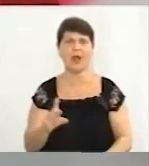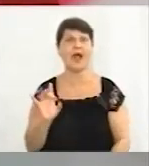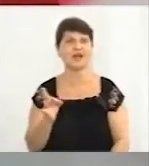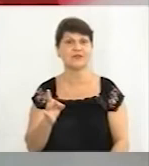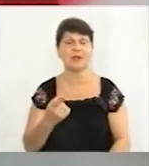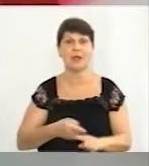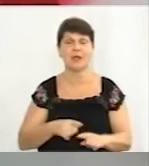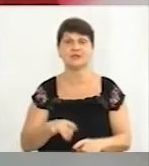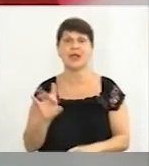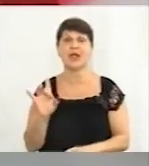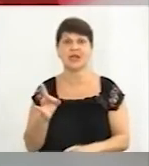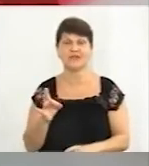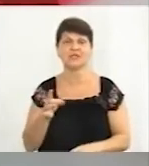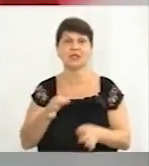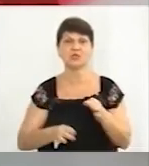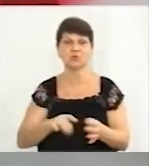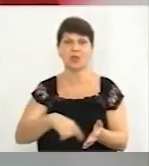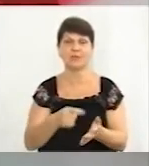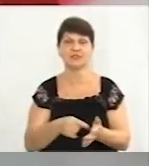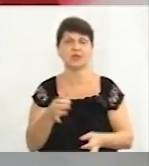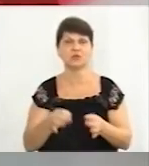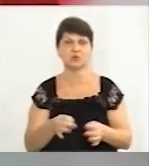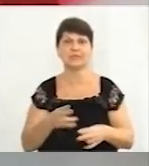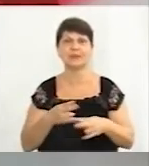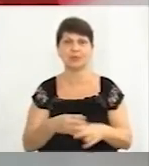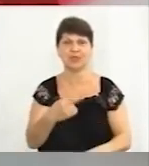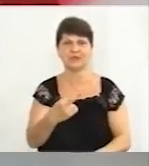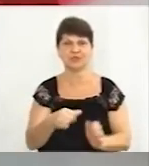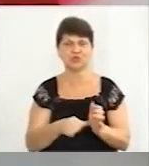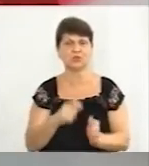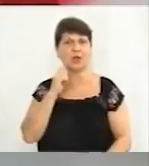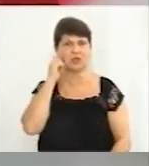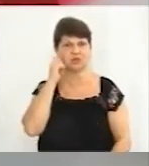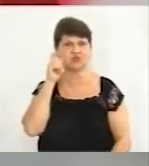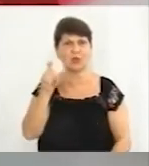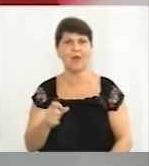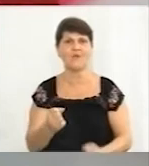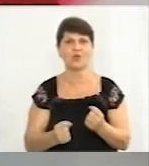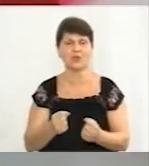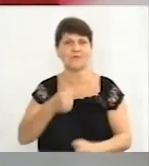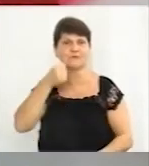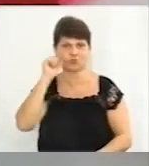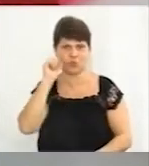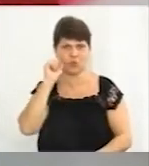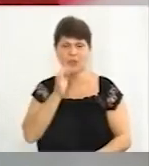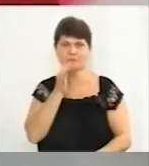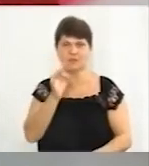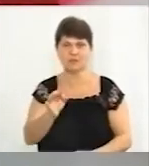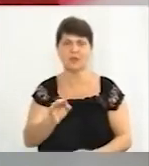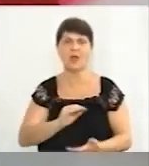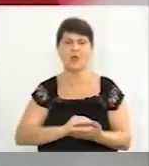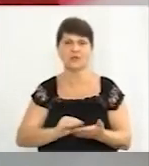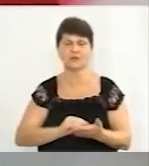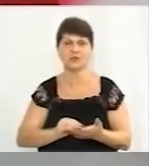Рівненського міського суду. Запобіжний захід 26-річному водієві обрали учора, розповіла Суспільному пресофіцерка